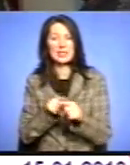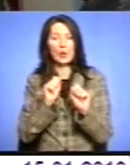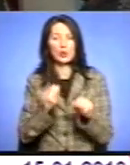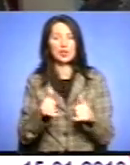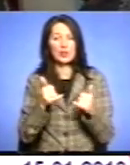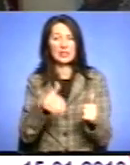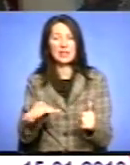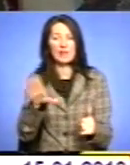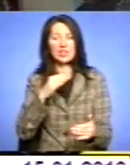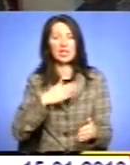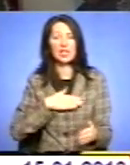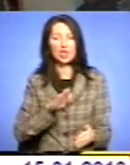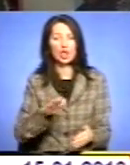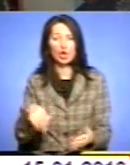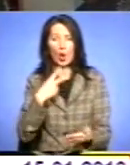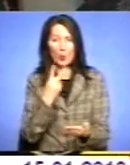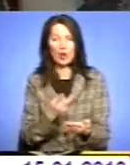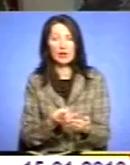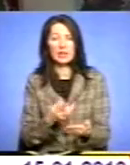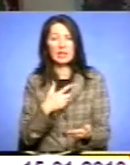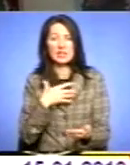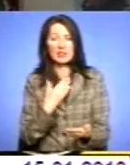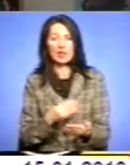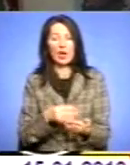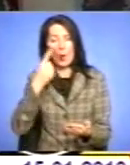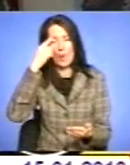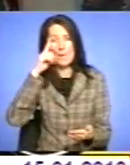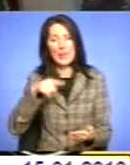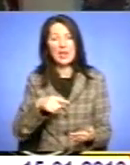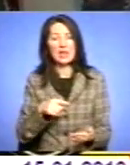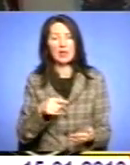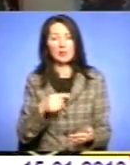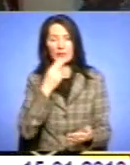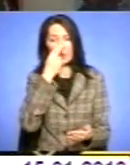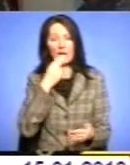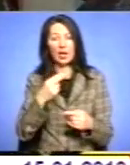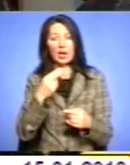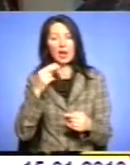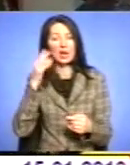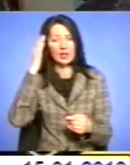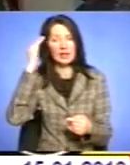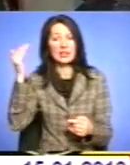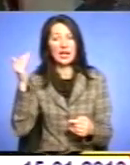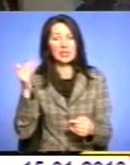діток проявити десь свої вміння, навики, свої таланти. Якраз